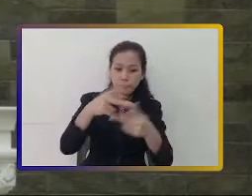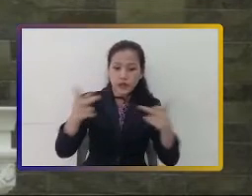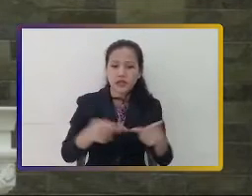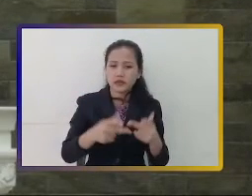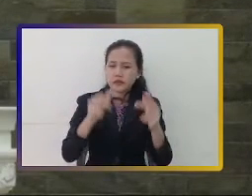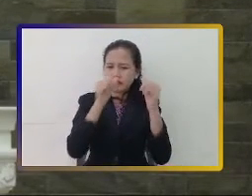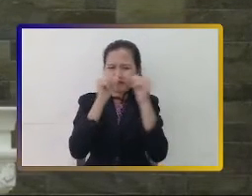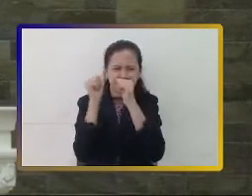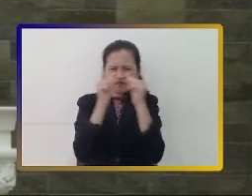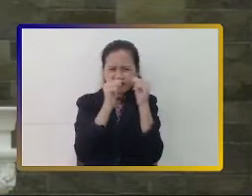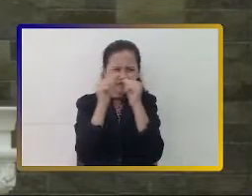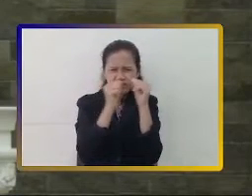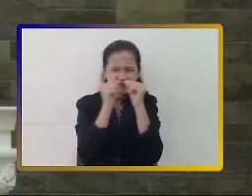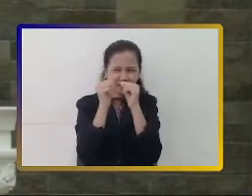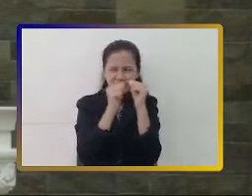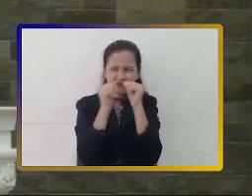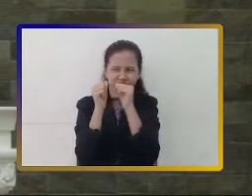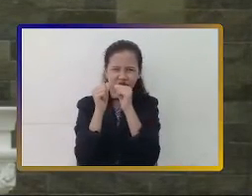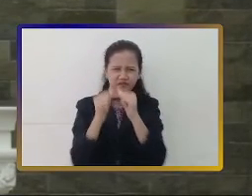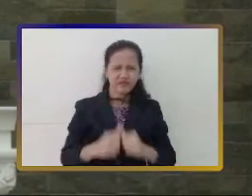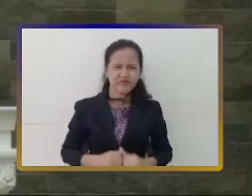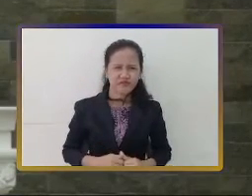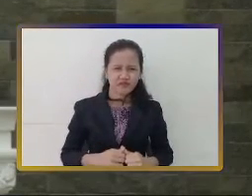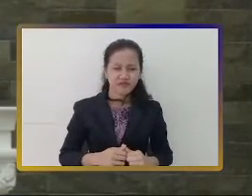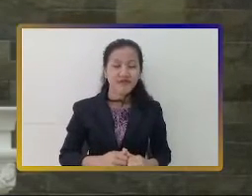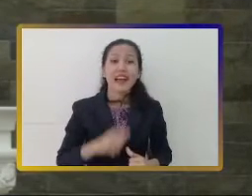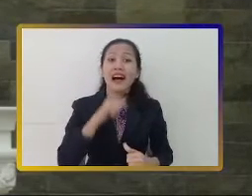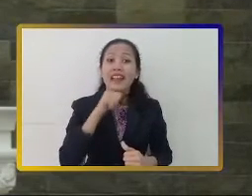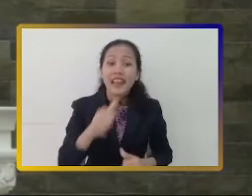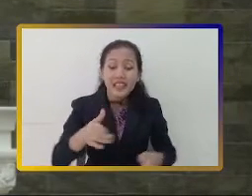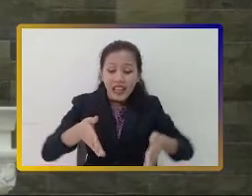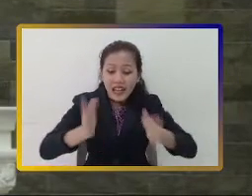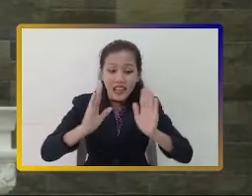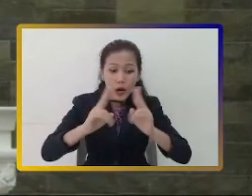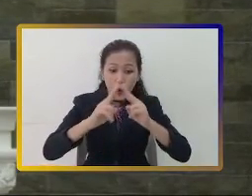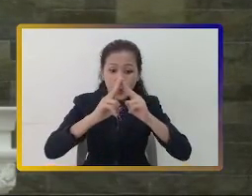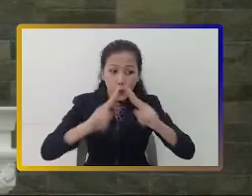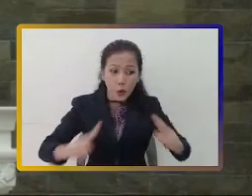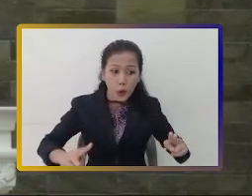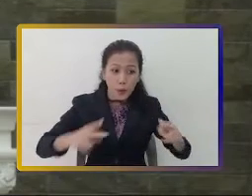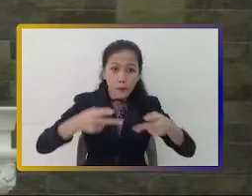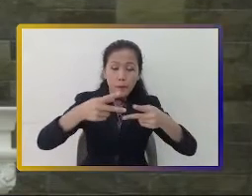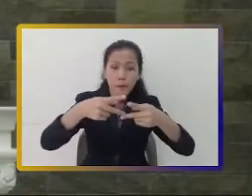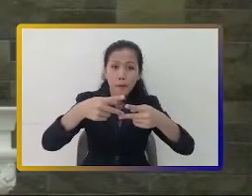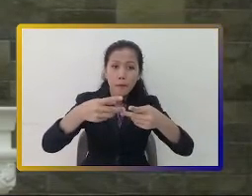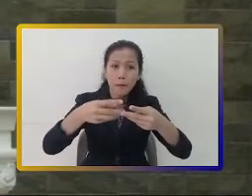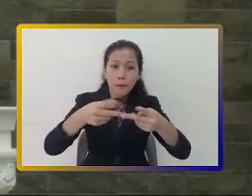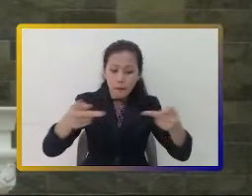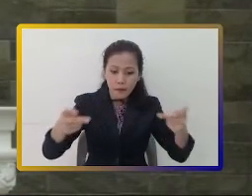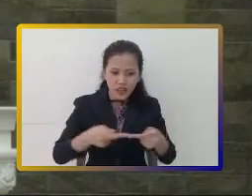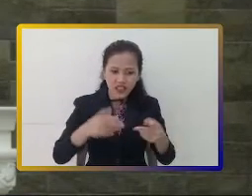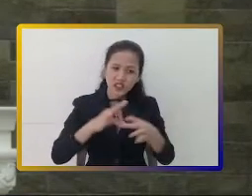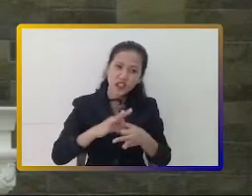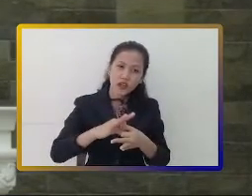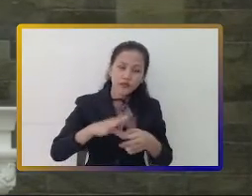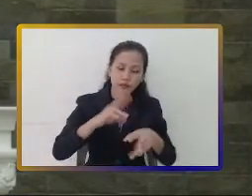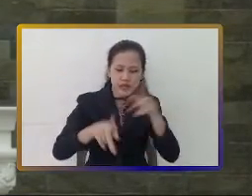Salamat sa Panginoon na huwag natin gagawin ang tahanan po natin na tambayan po ng mga taong tamad.